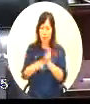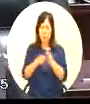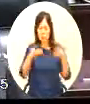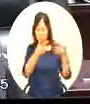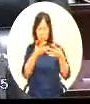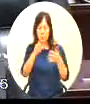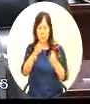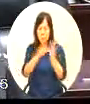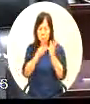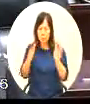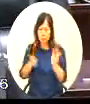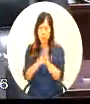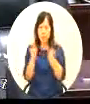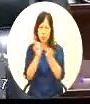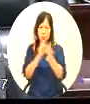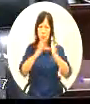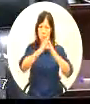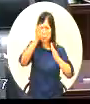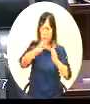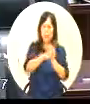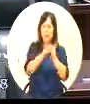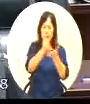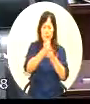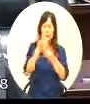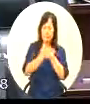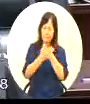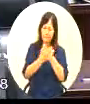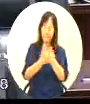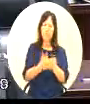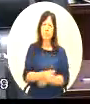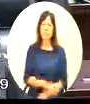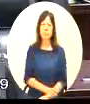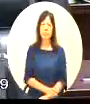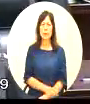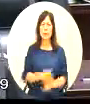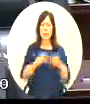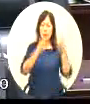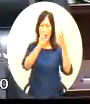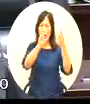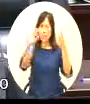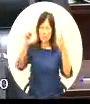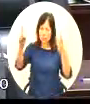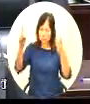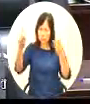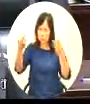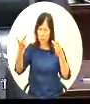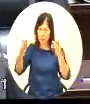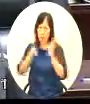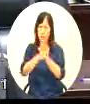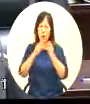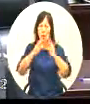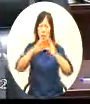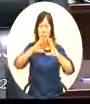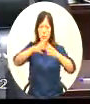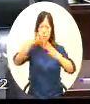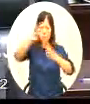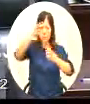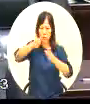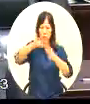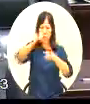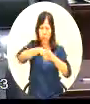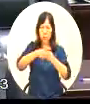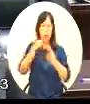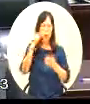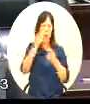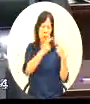也特别跟我们的市长拜托，就说2016年这个总统大选，如果蔡